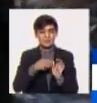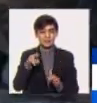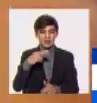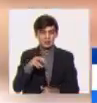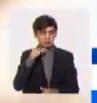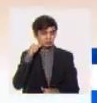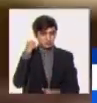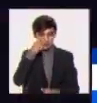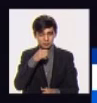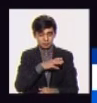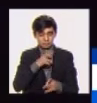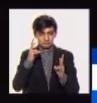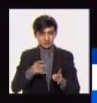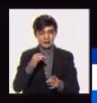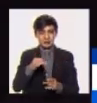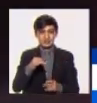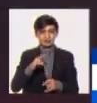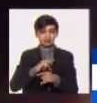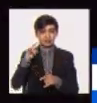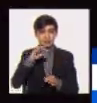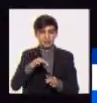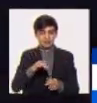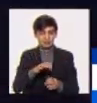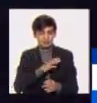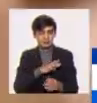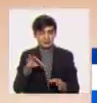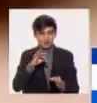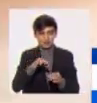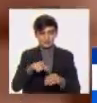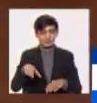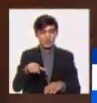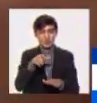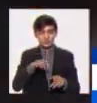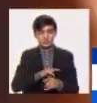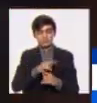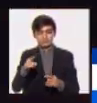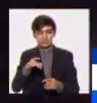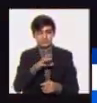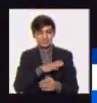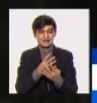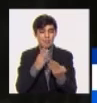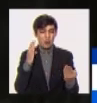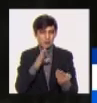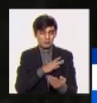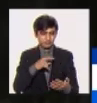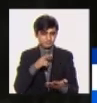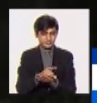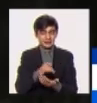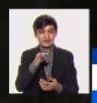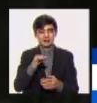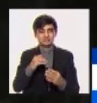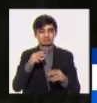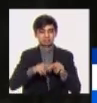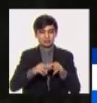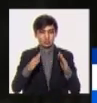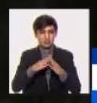декабря прошлого года. При взлете воздушное судно выехало за территорию полосы, пробило бетонный забор и врезалась в